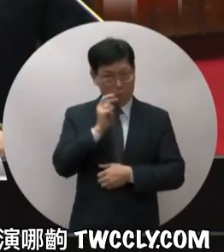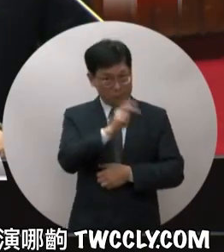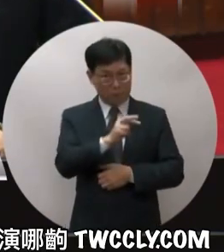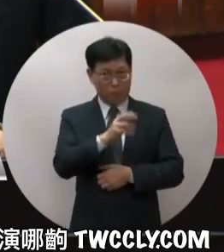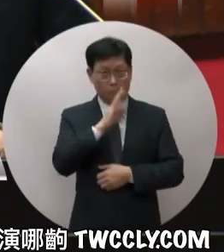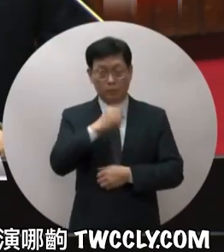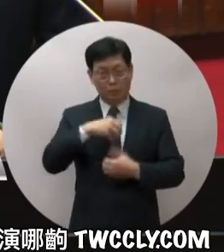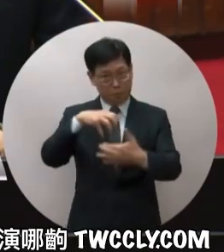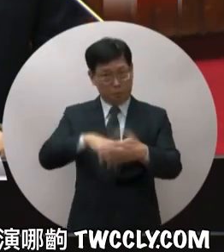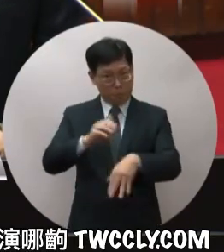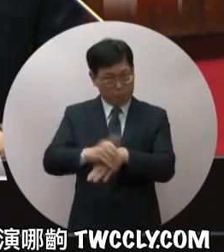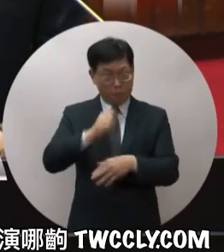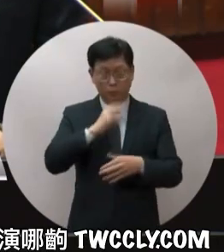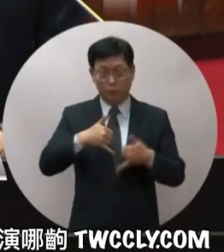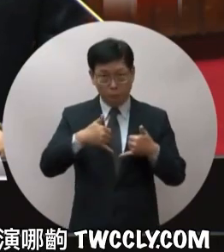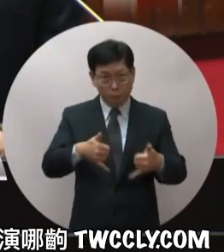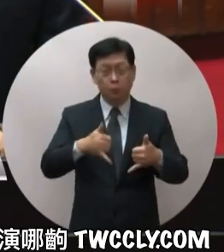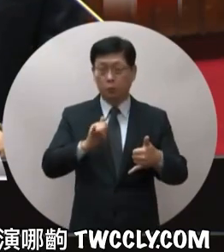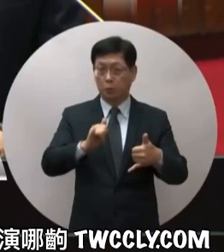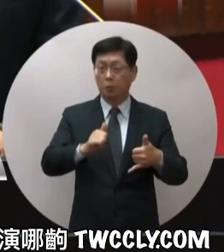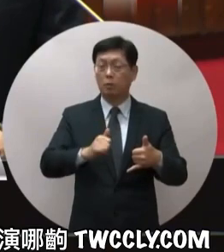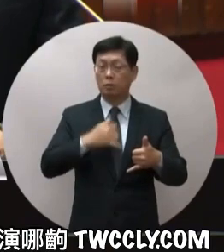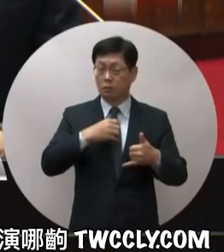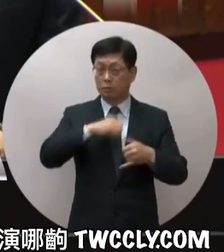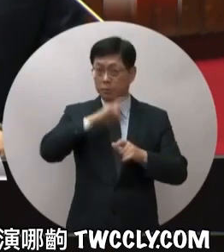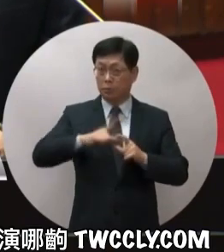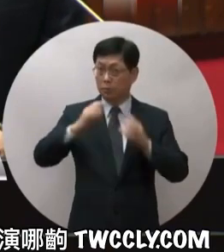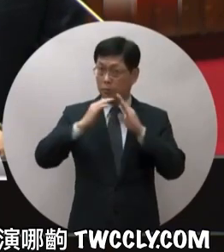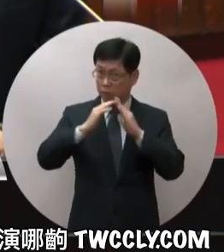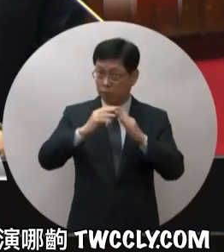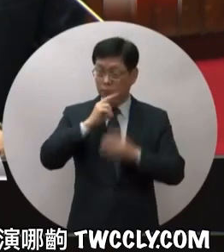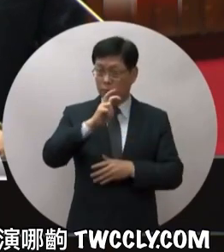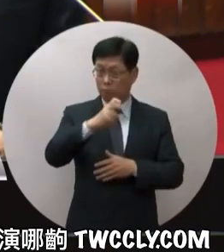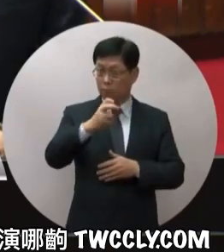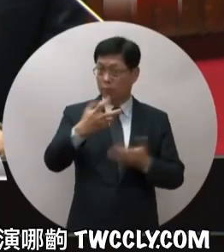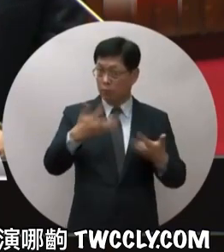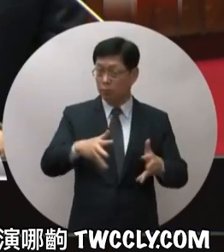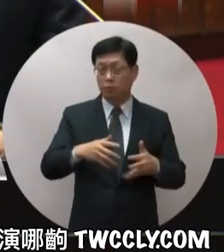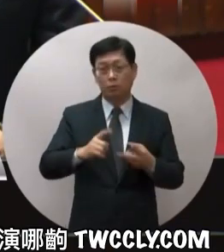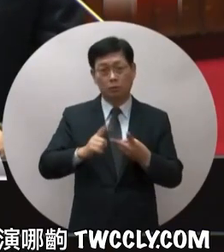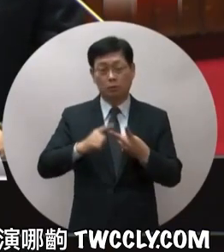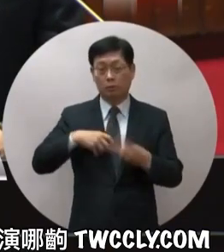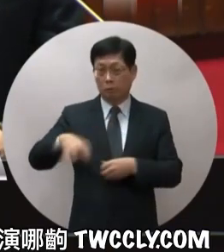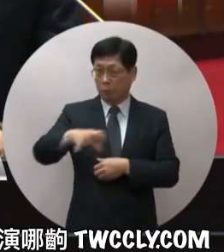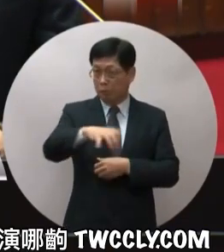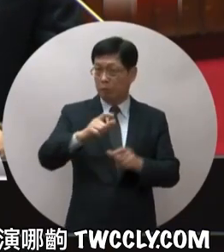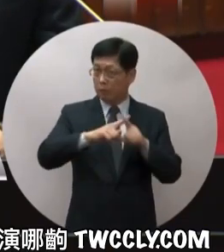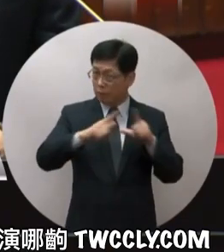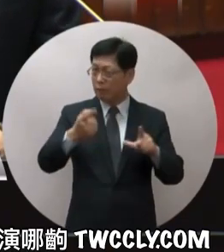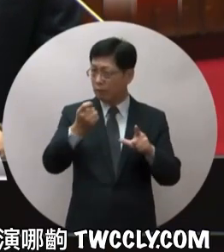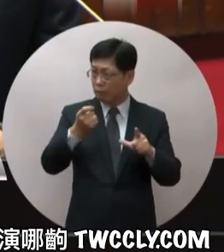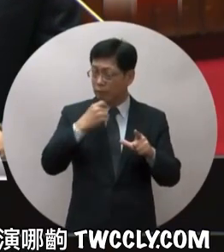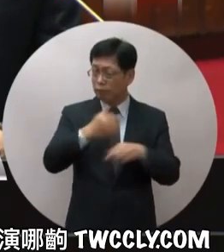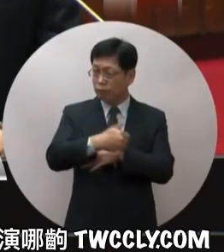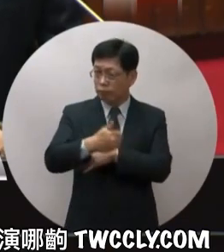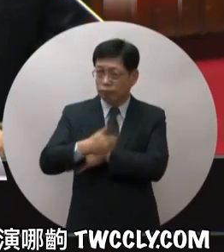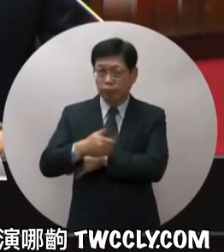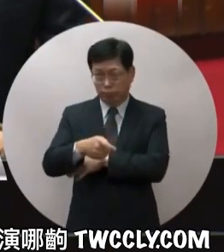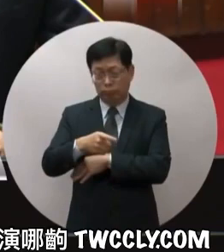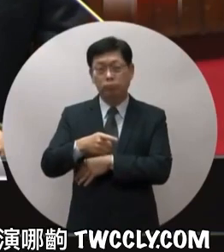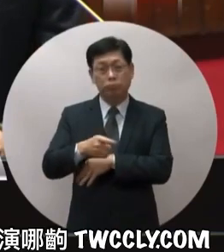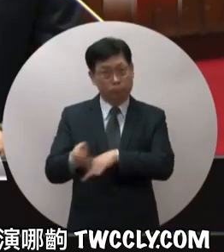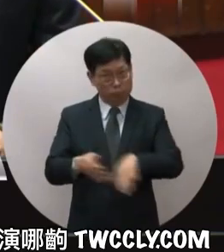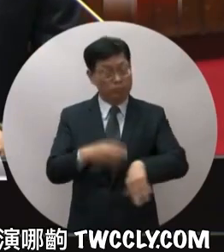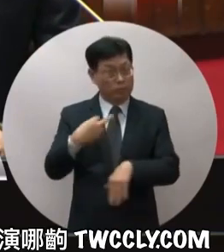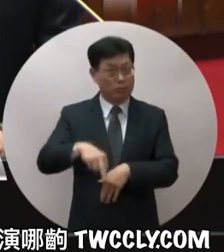那個潛力路線屏東對我講過了除了屏東市的二十多萬人口跟這幾個大小的什麼鄉頂所以